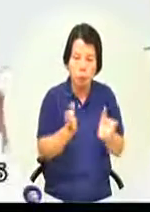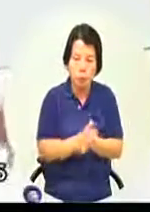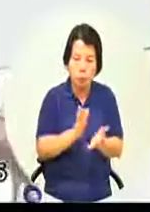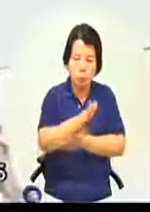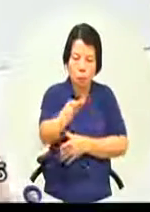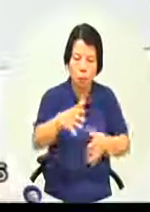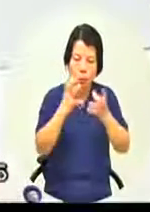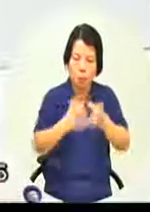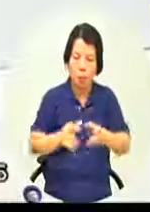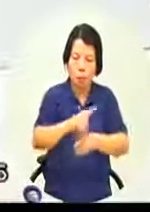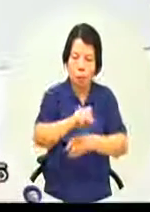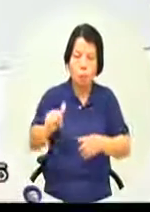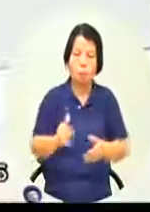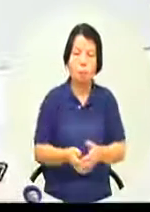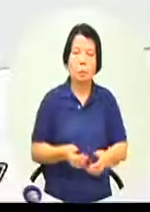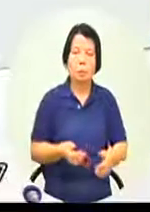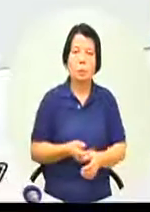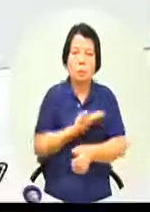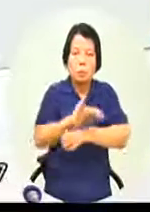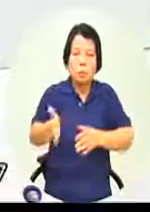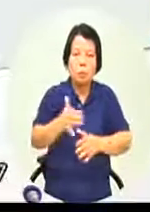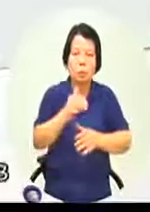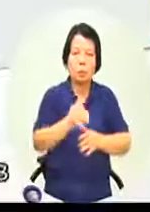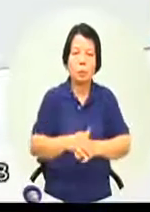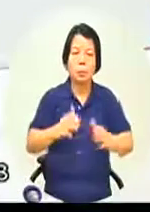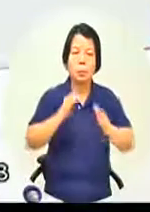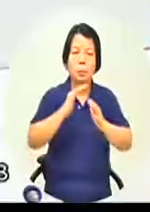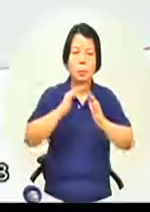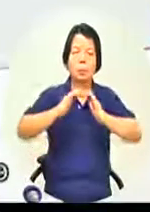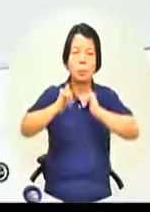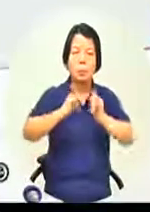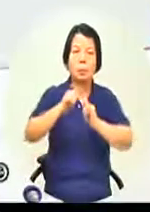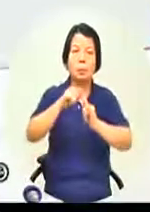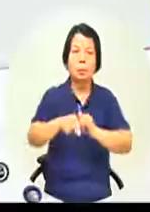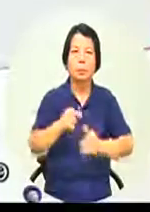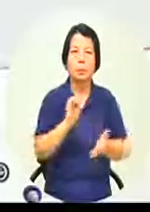措施是可以让未来的市民朋友？